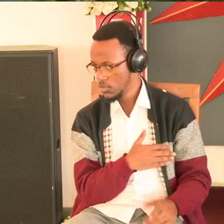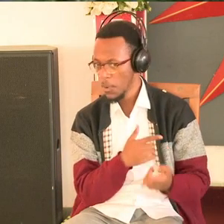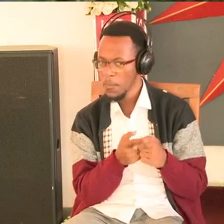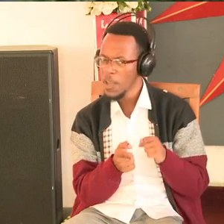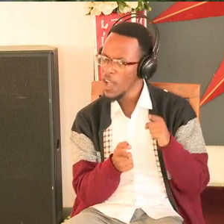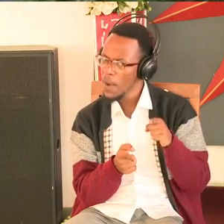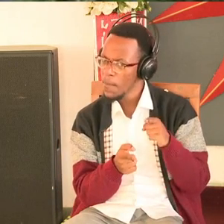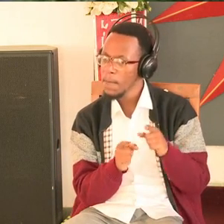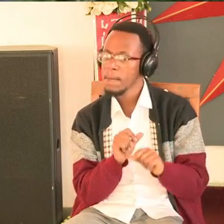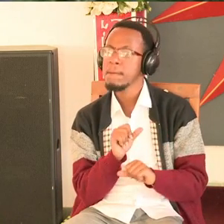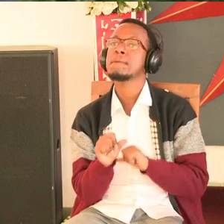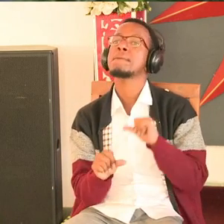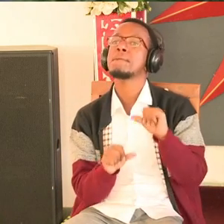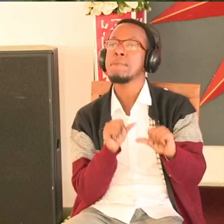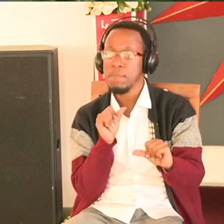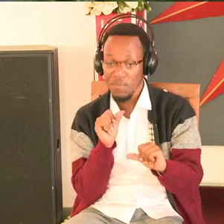ariko